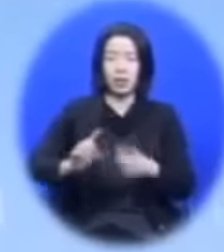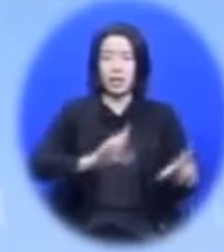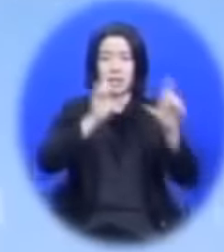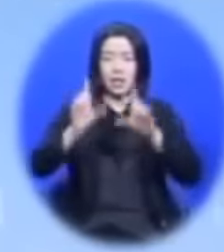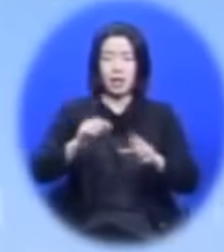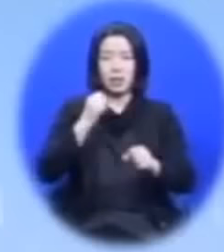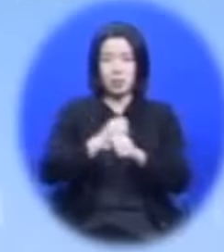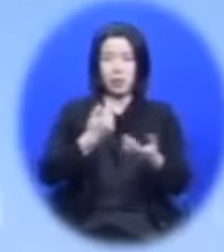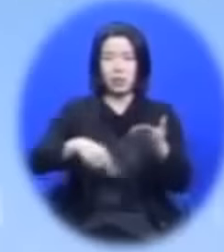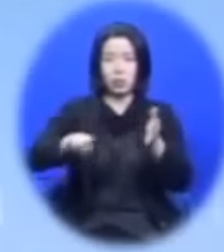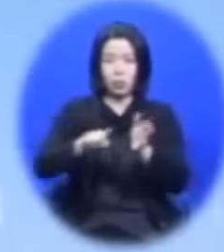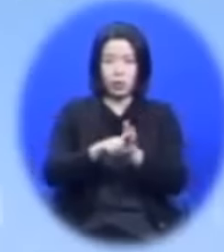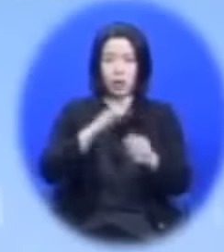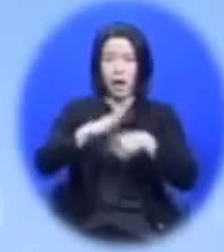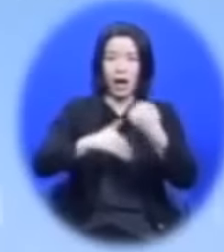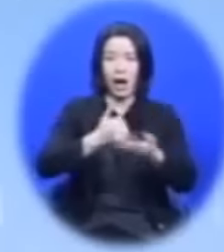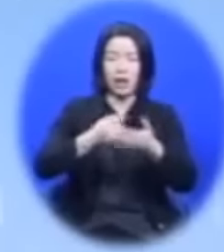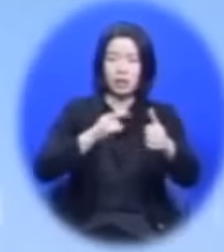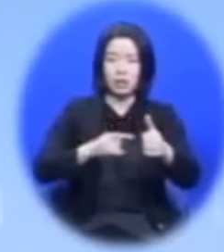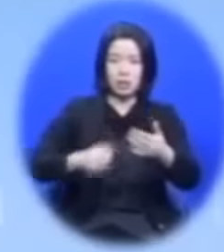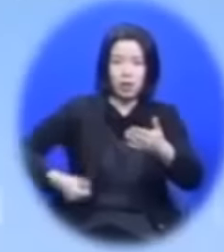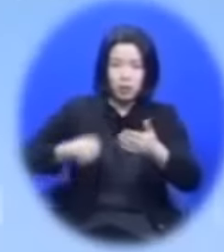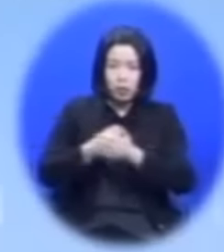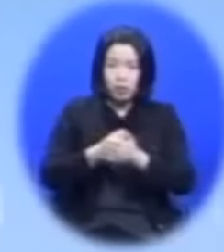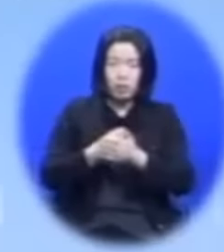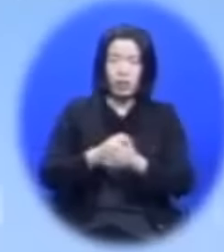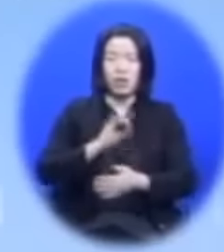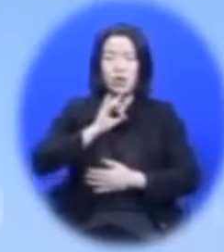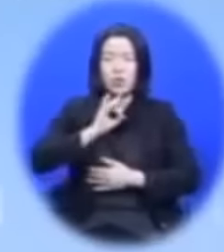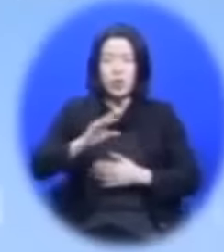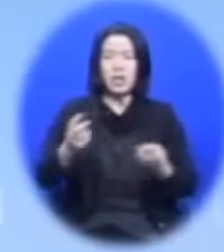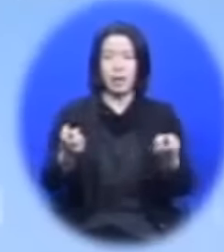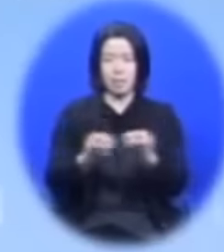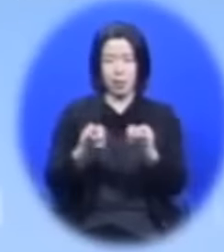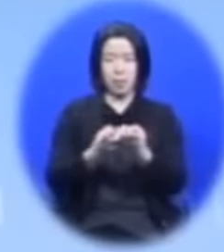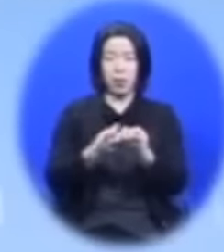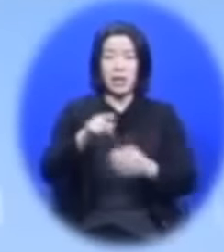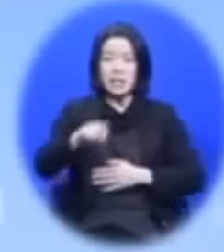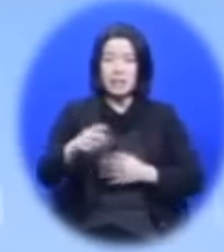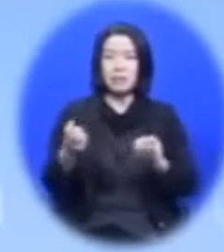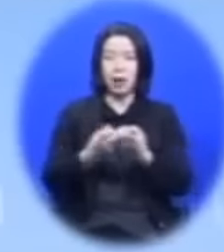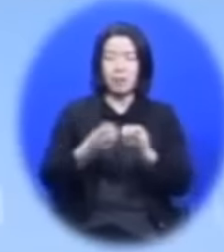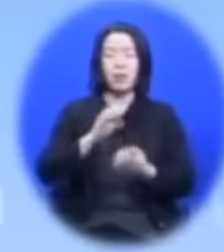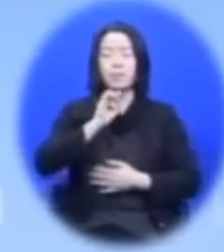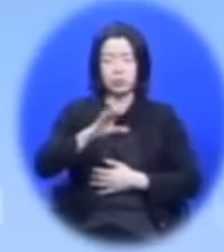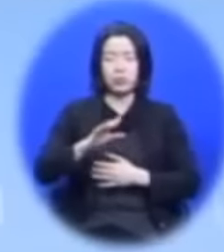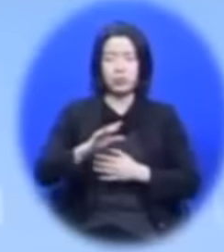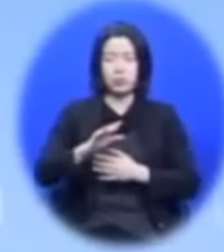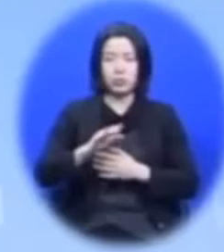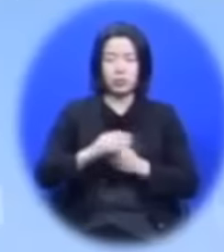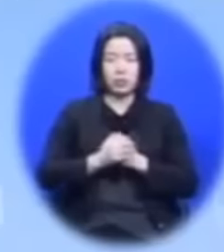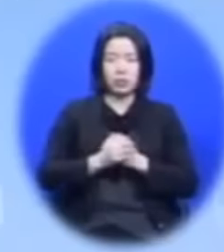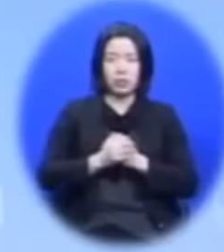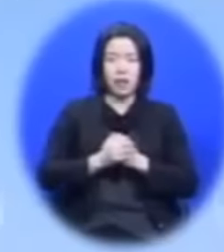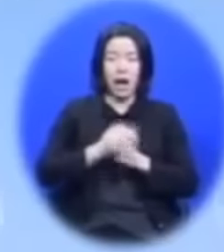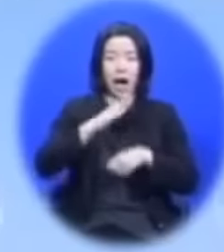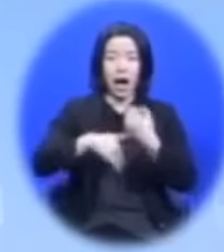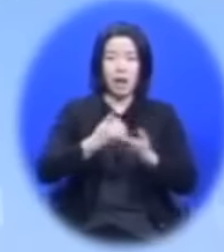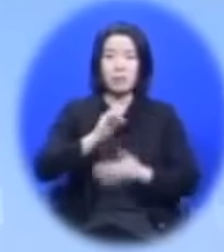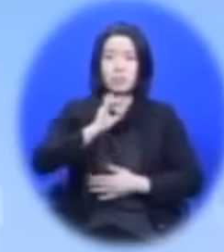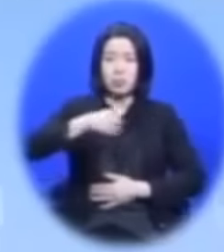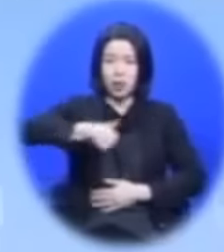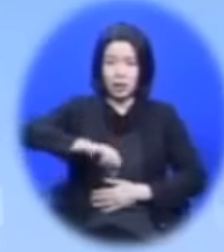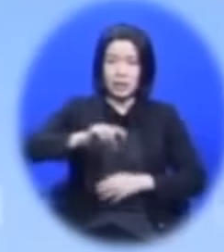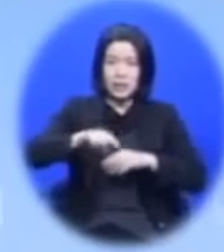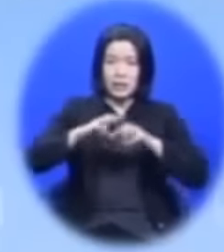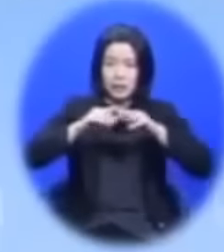하려고 하나님께서 결정하신 유일한 방법, 그 방법밖에 없었기 때문에 하나님의 독생자를 이